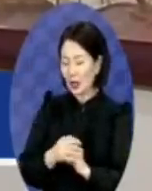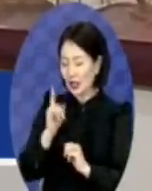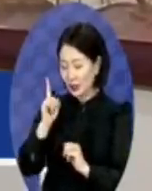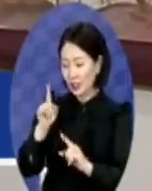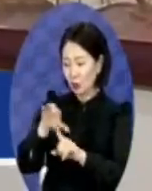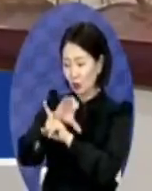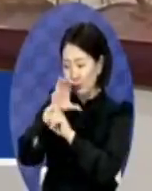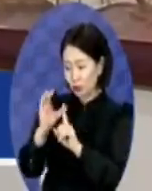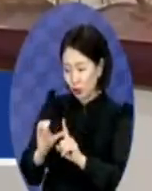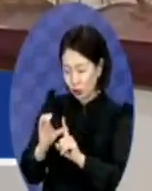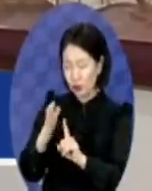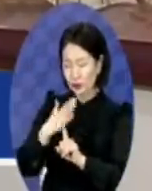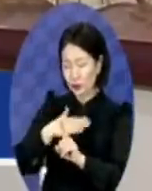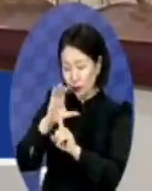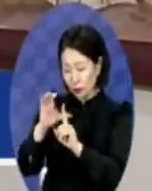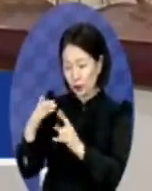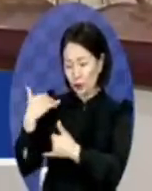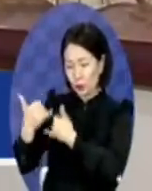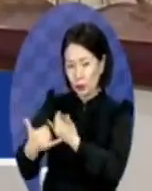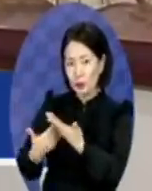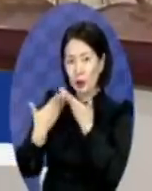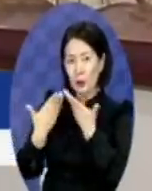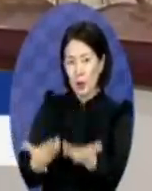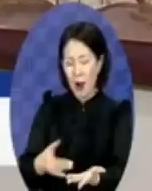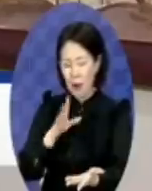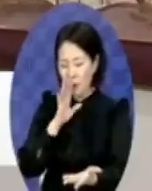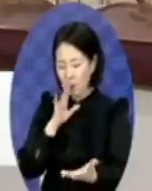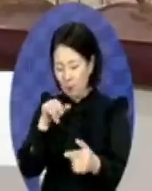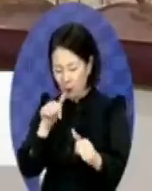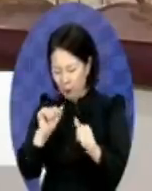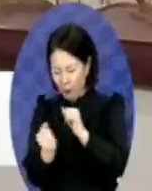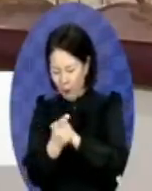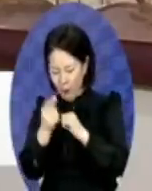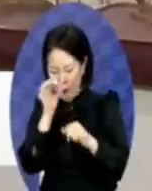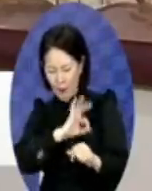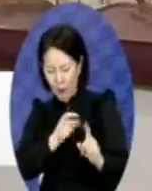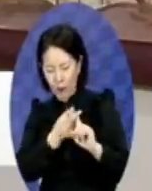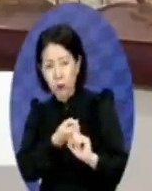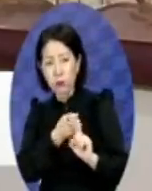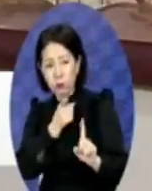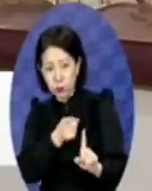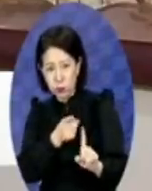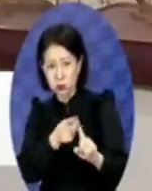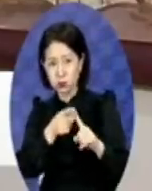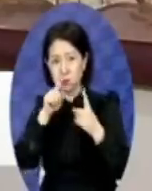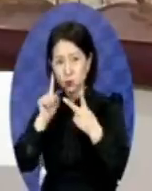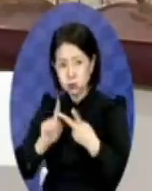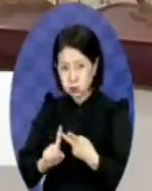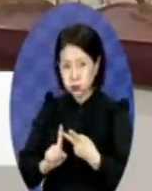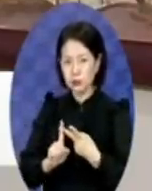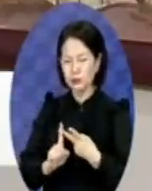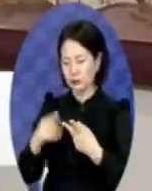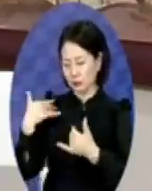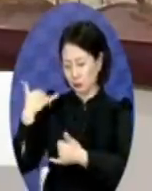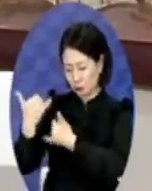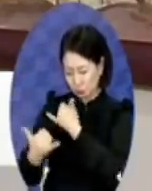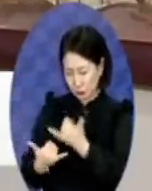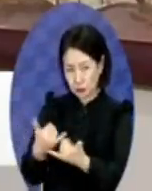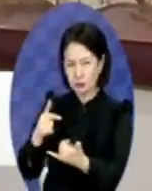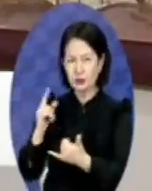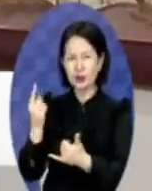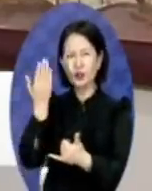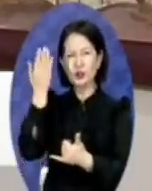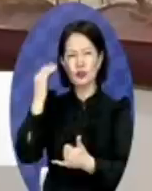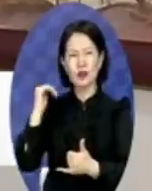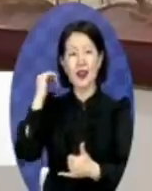соёлоо уламжлуулан хадгалах тал дээр онцгой ач холбогдолтой. А дээрэс нь бол уламжлалт одоо тэр